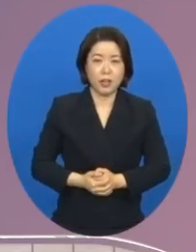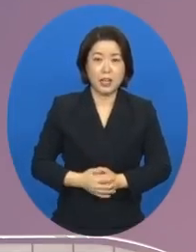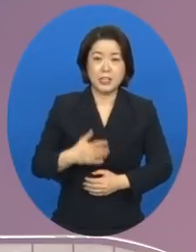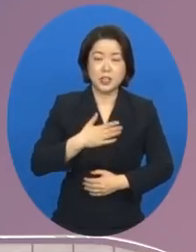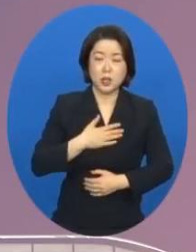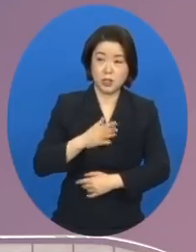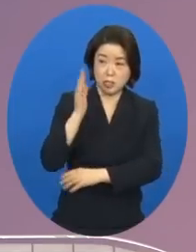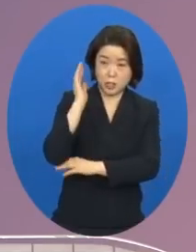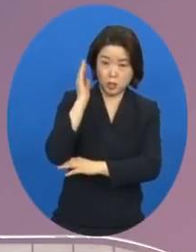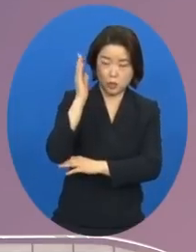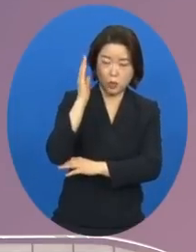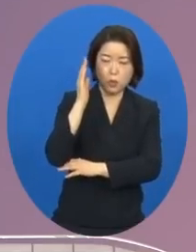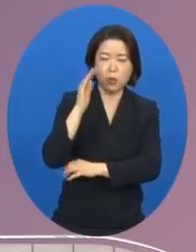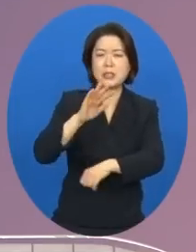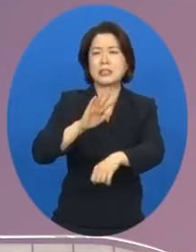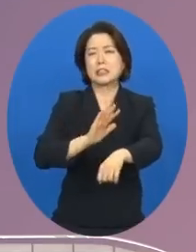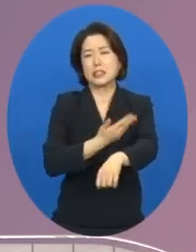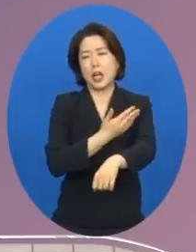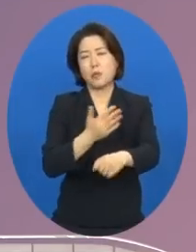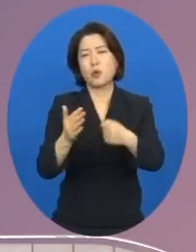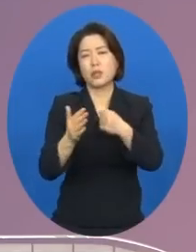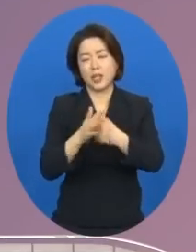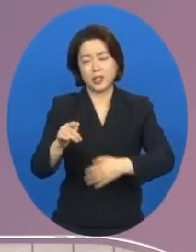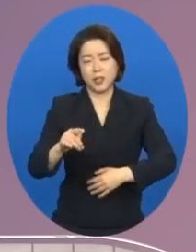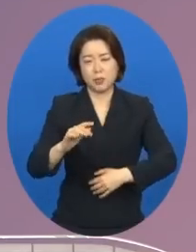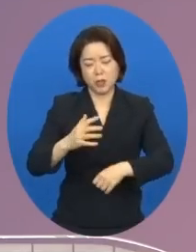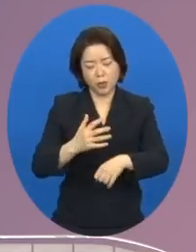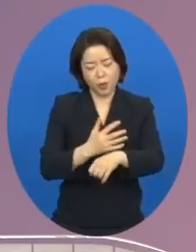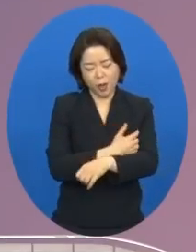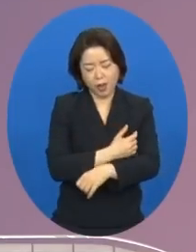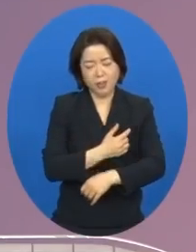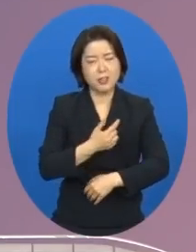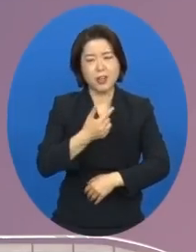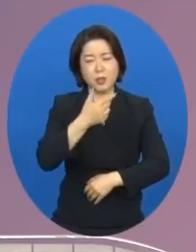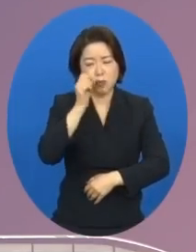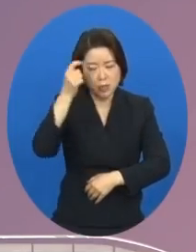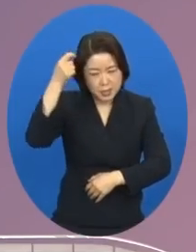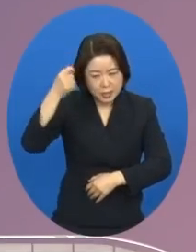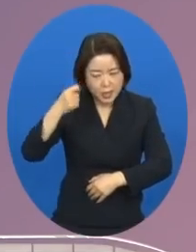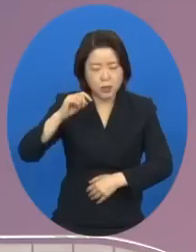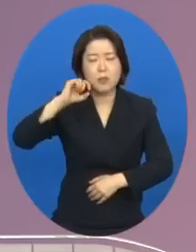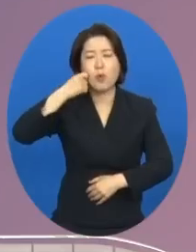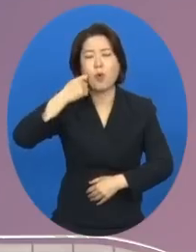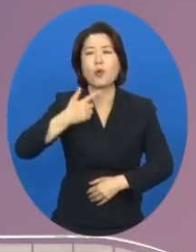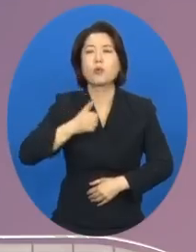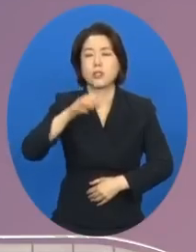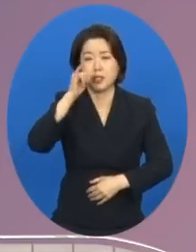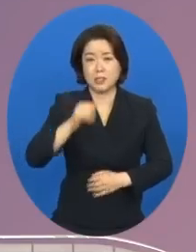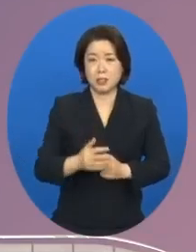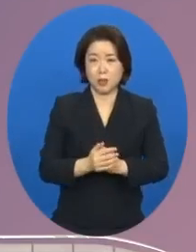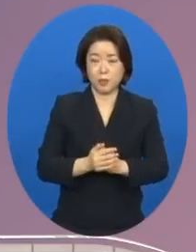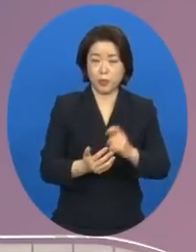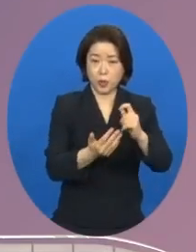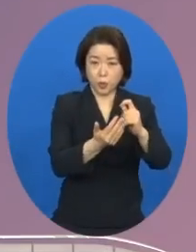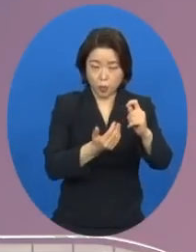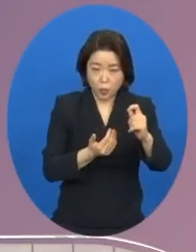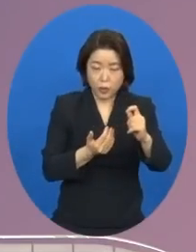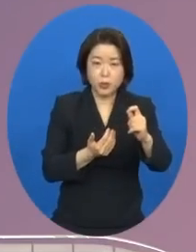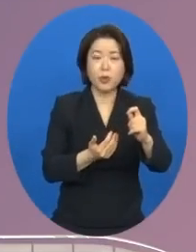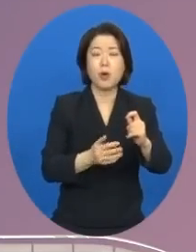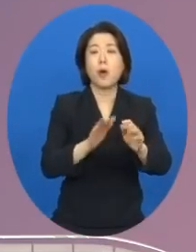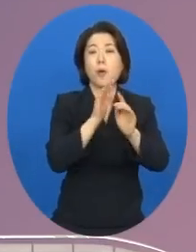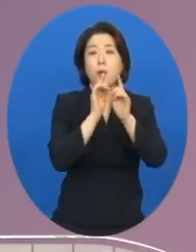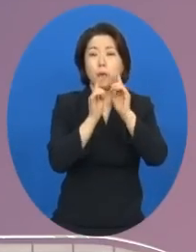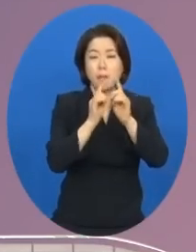설교의 열등감으로 인하여 굉장히 어려웠습니다. 그때 고린도전서 1장 27절에서 29절